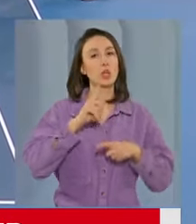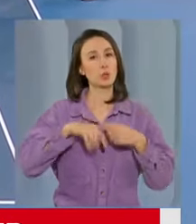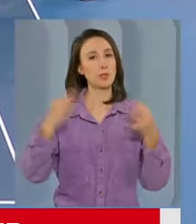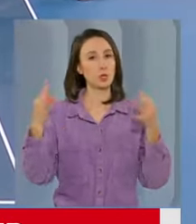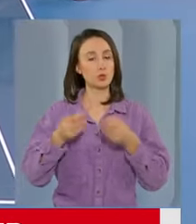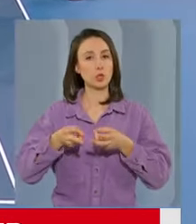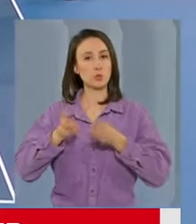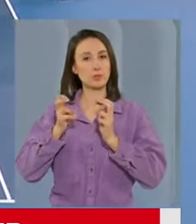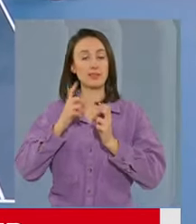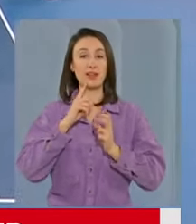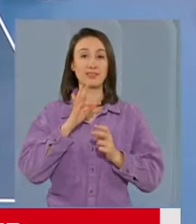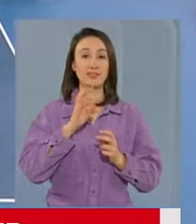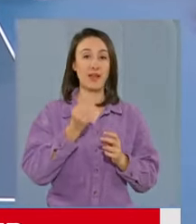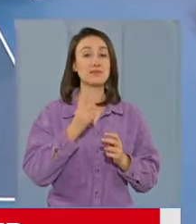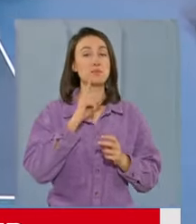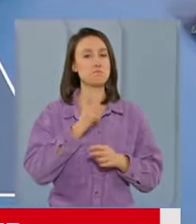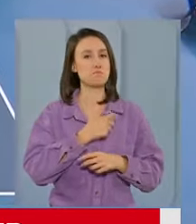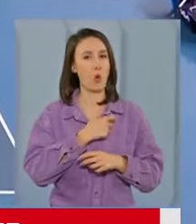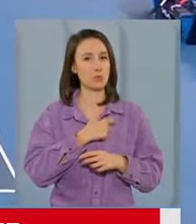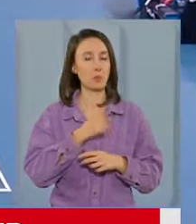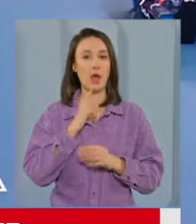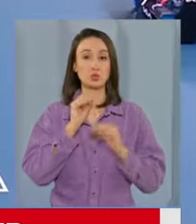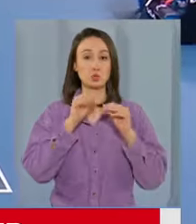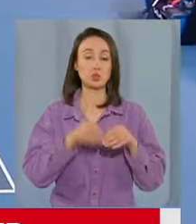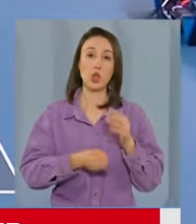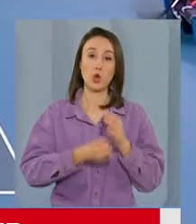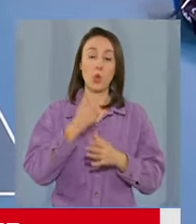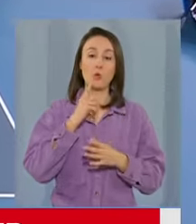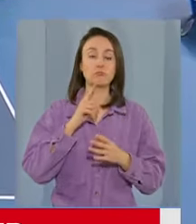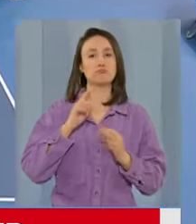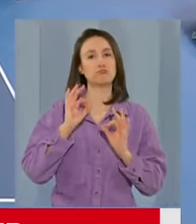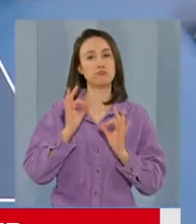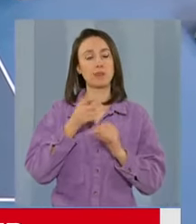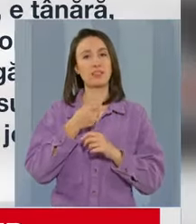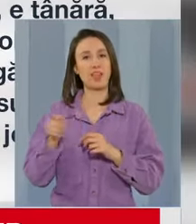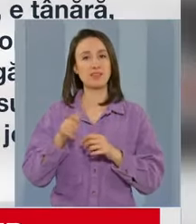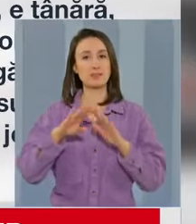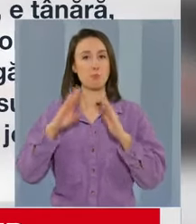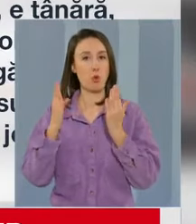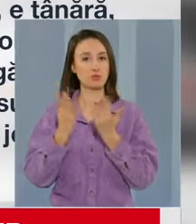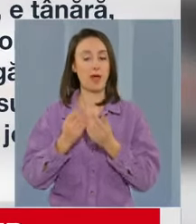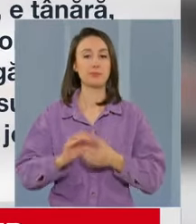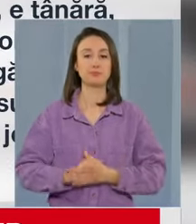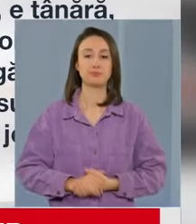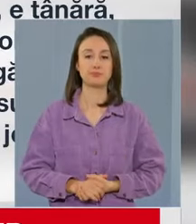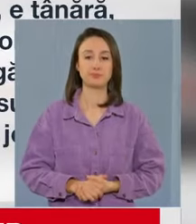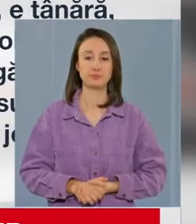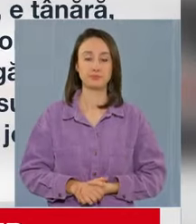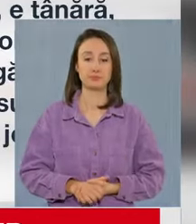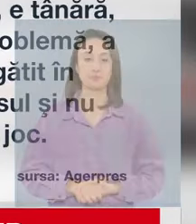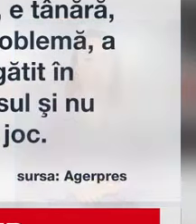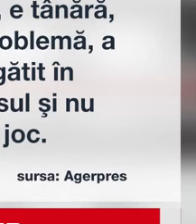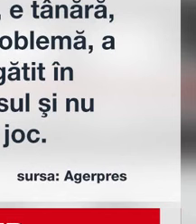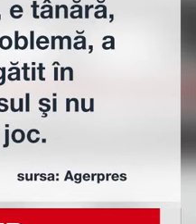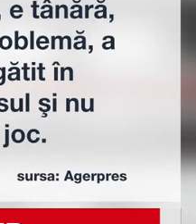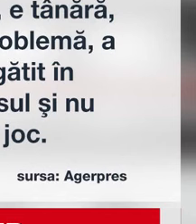reducerea suspendării de către TAS, are posibilitatea de a ajunge din nou în elita tenisului mondial. Eu zic că este o performanță ceea ce